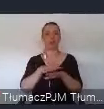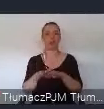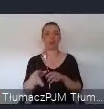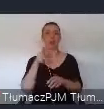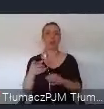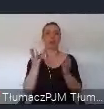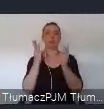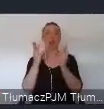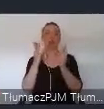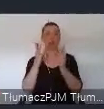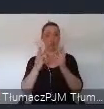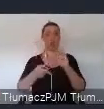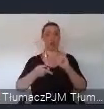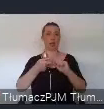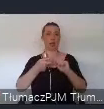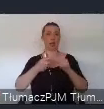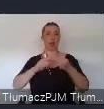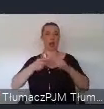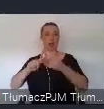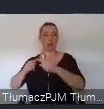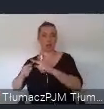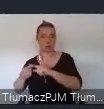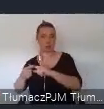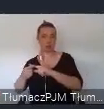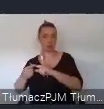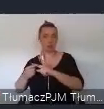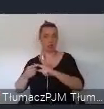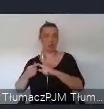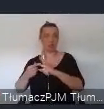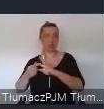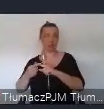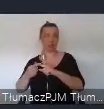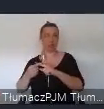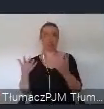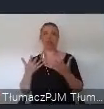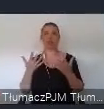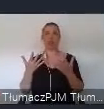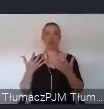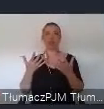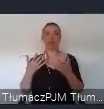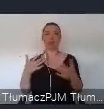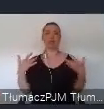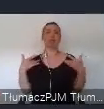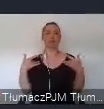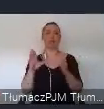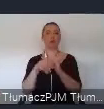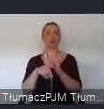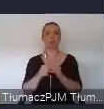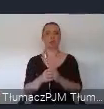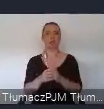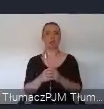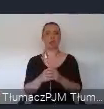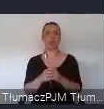najbardziej istotnych elementów całego tego organu, jakim jest życie miasta codziennie. Za siecią